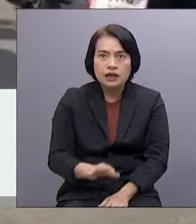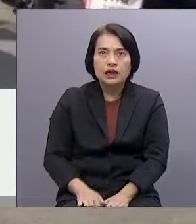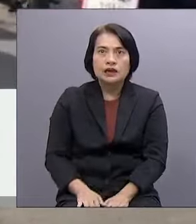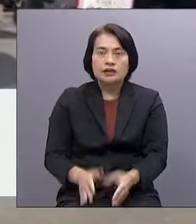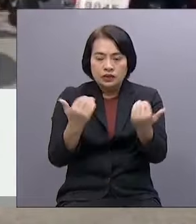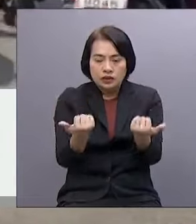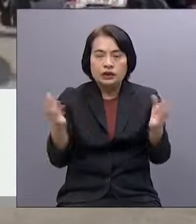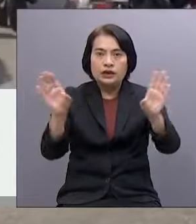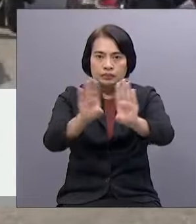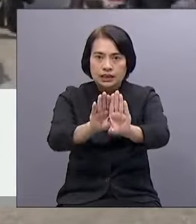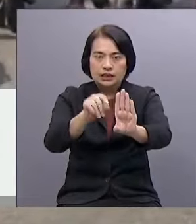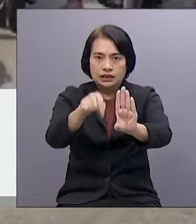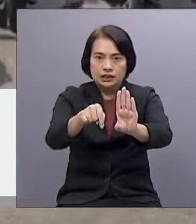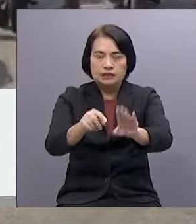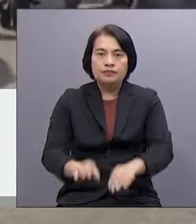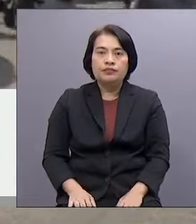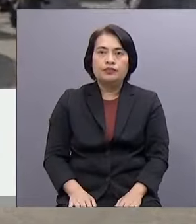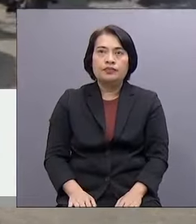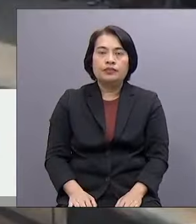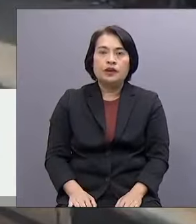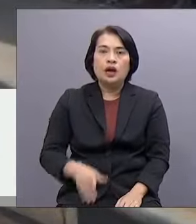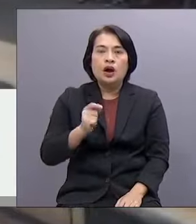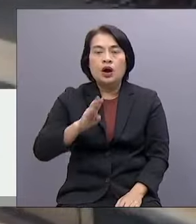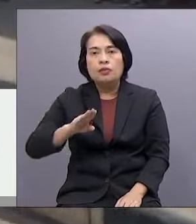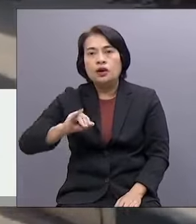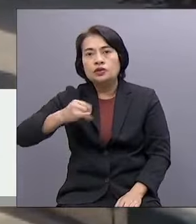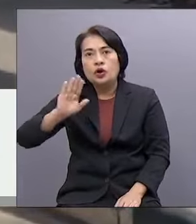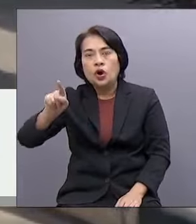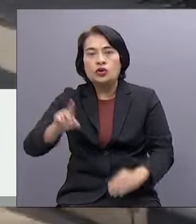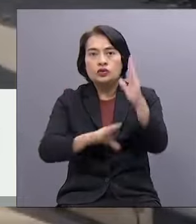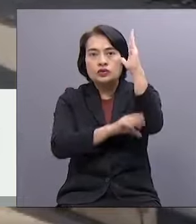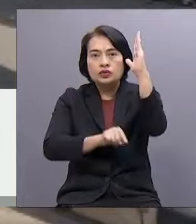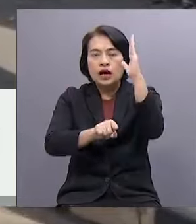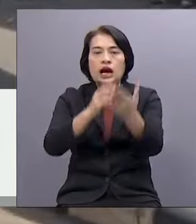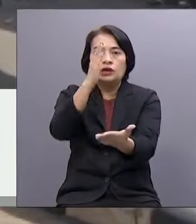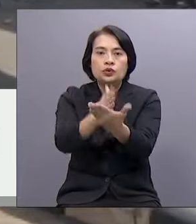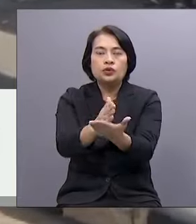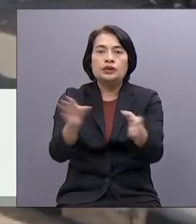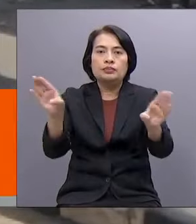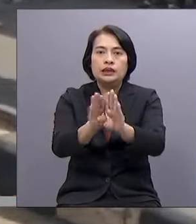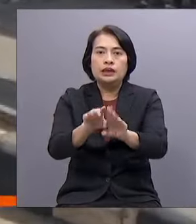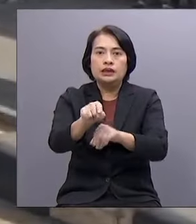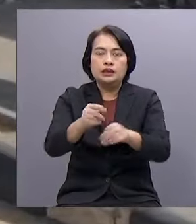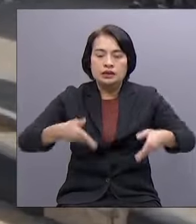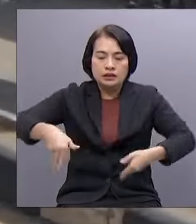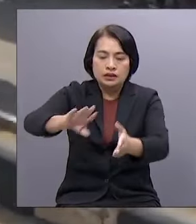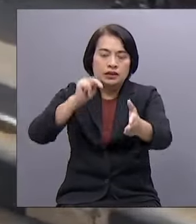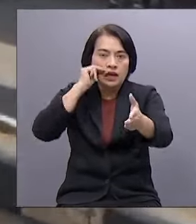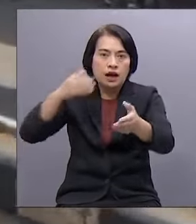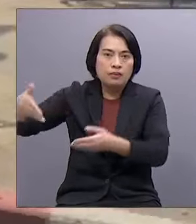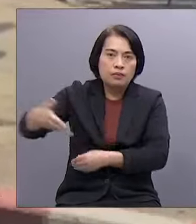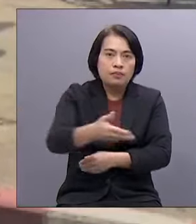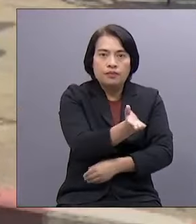ให้องค์การบริหารส่วนจังหวัดสงขลาได้ประกาศปิดการให้บริการแพขนาดยนต์ข้ามฟากทะเลสาบสงขลาก็สร้าง